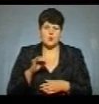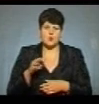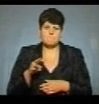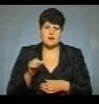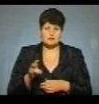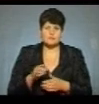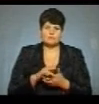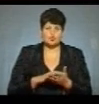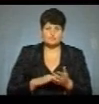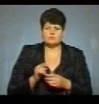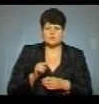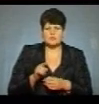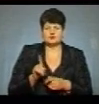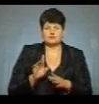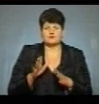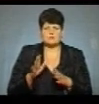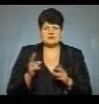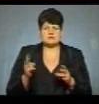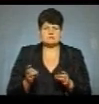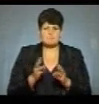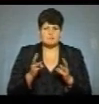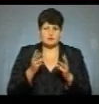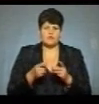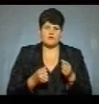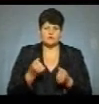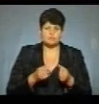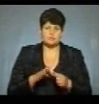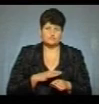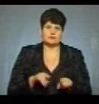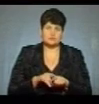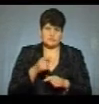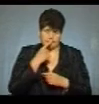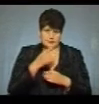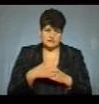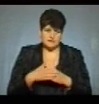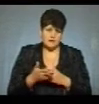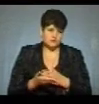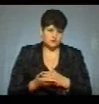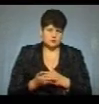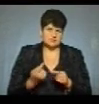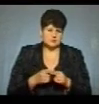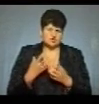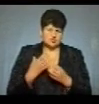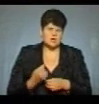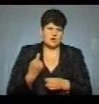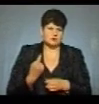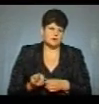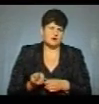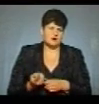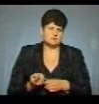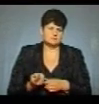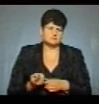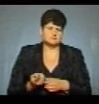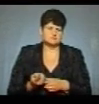ще продовжував про те, що випадок з підпалом його автомобіля стався також нещодавно, і це начебто ще одна така